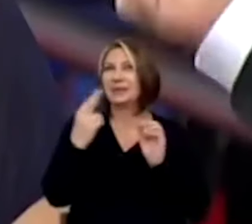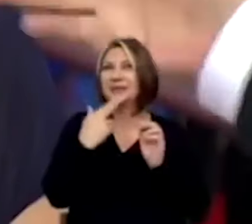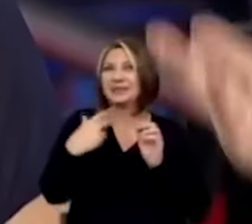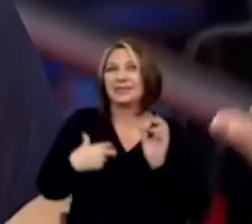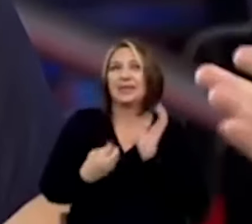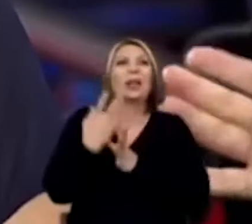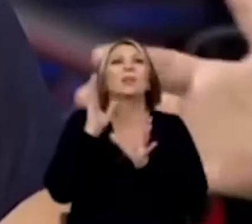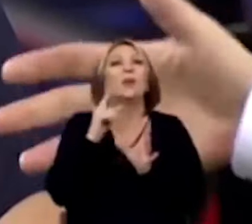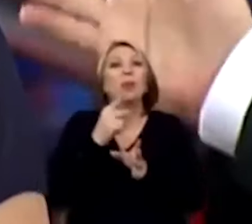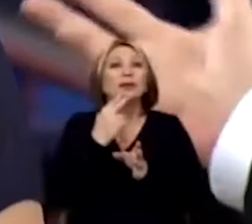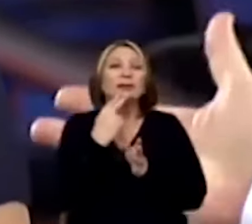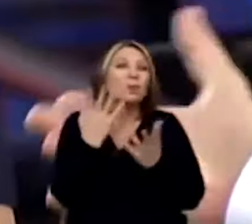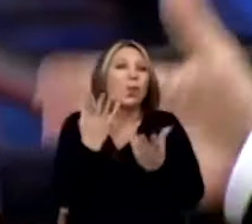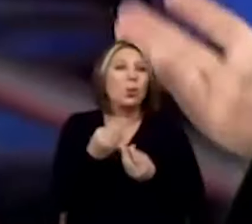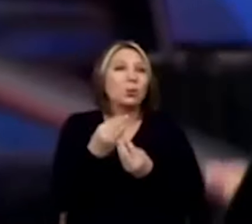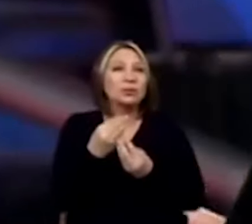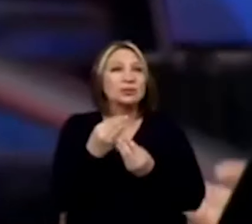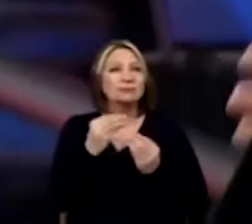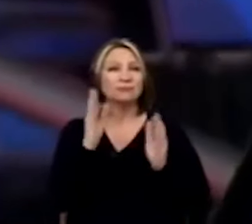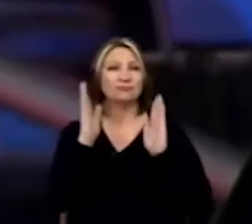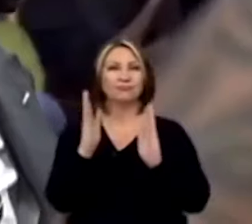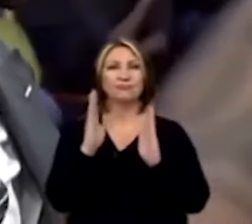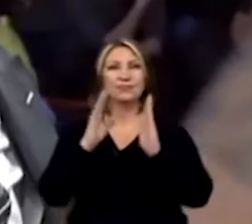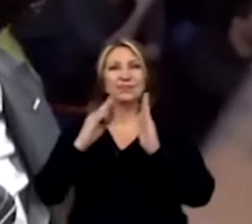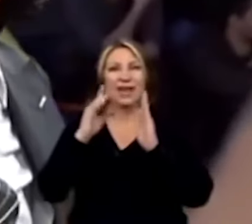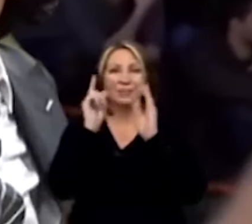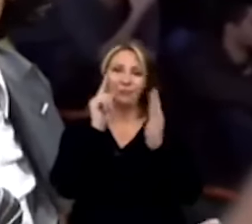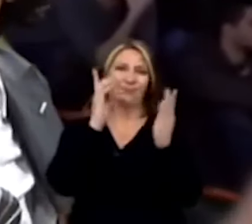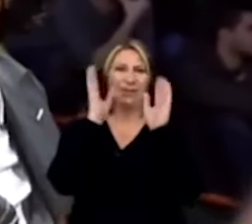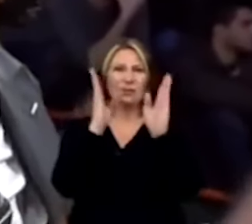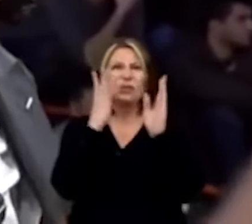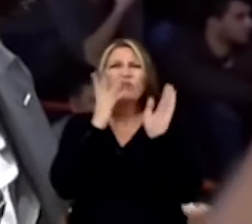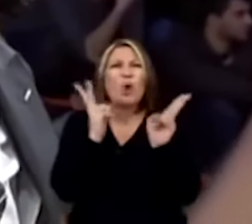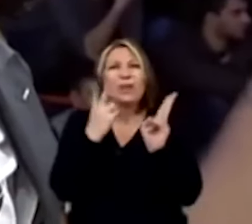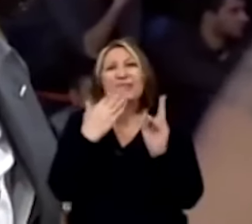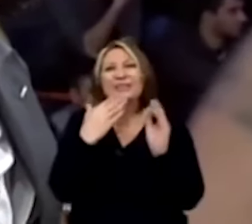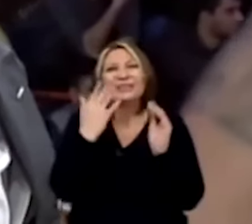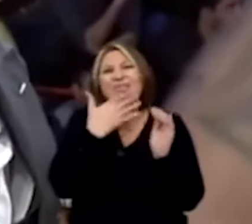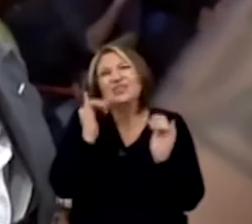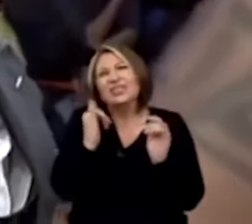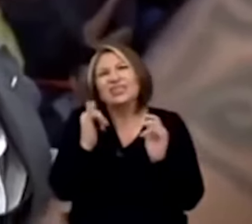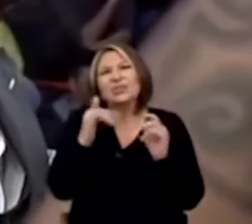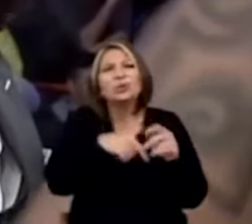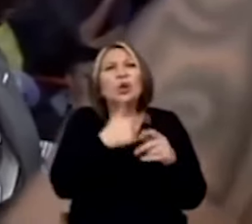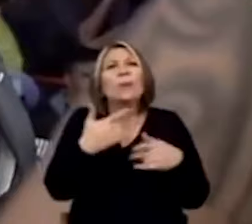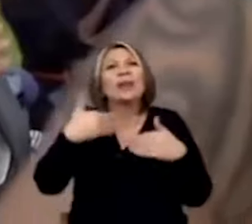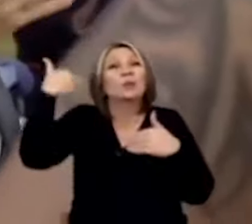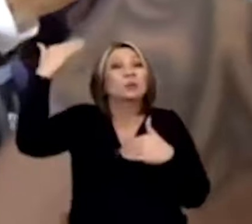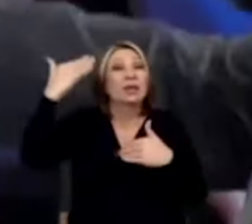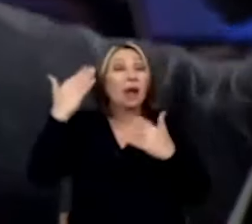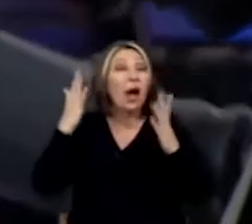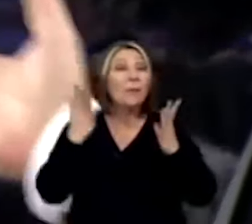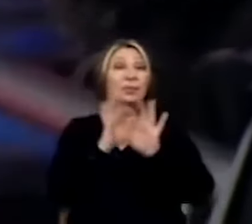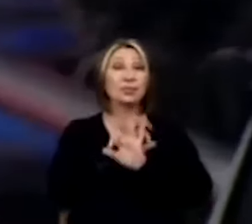yaratmak değil. Yani o ne olur öyle bir kadın. Hani standartlar dışı bir güzelliği vardır ya da çirkinliği vardır. Her neyse öyle değil.